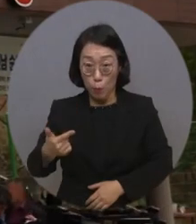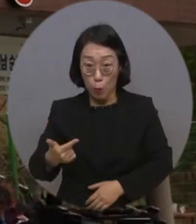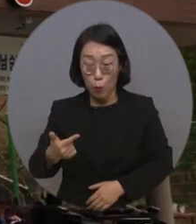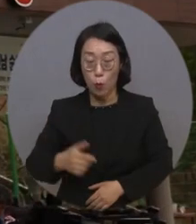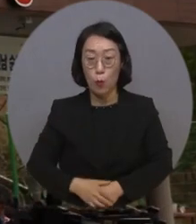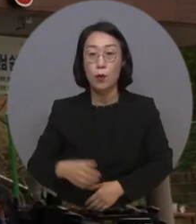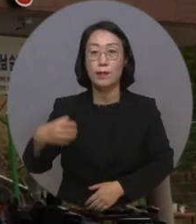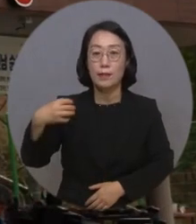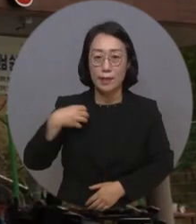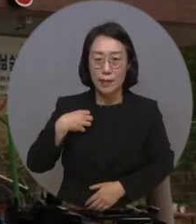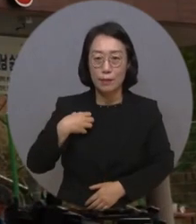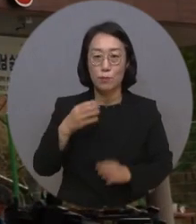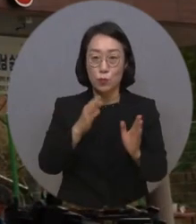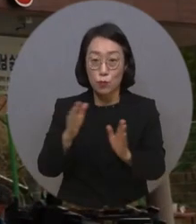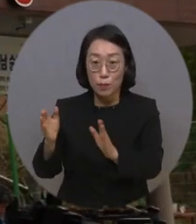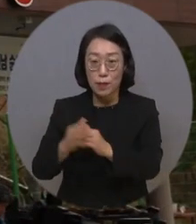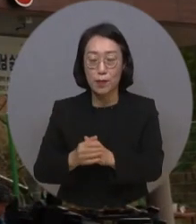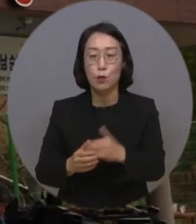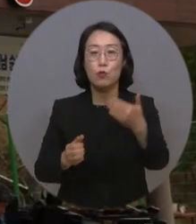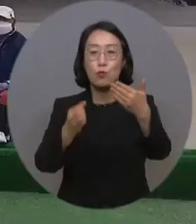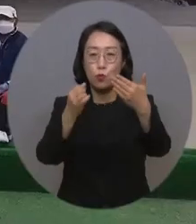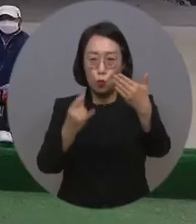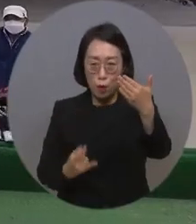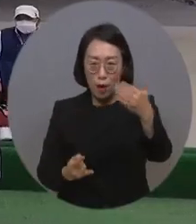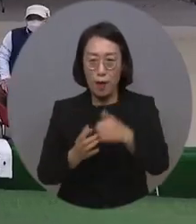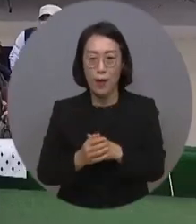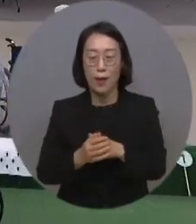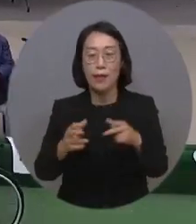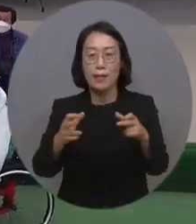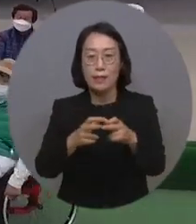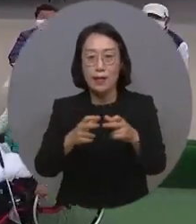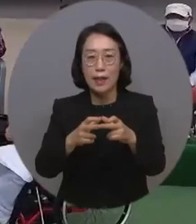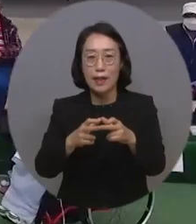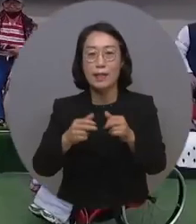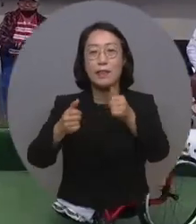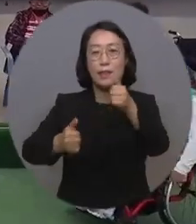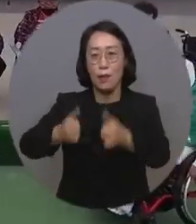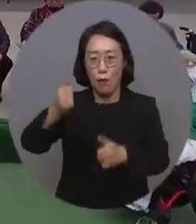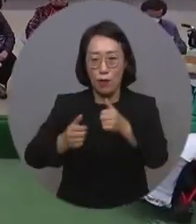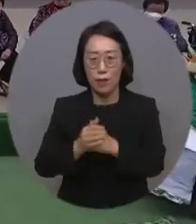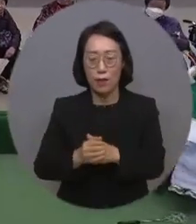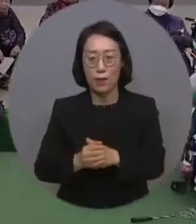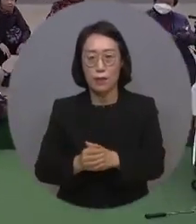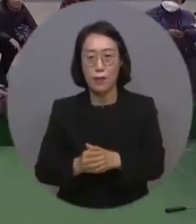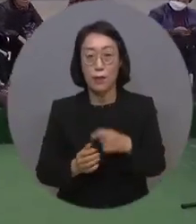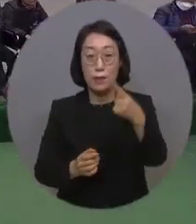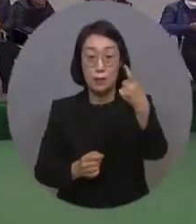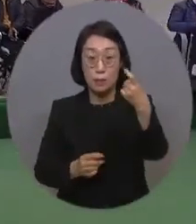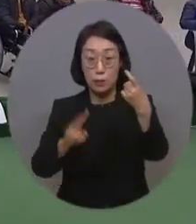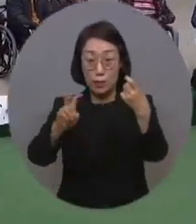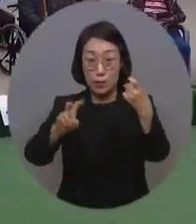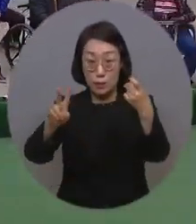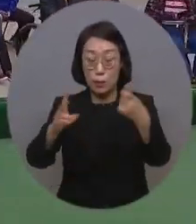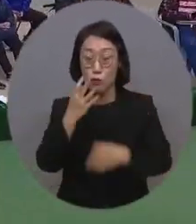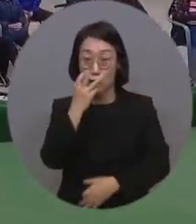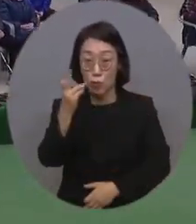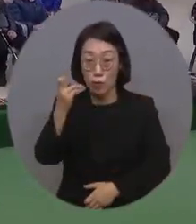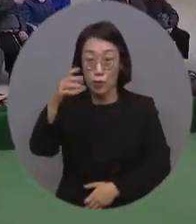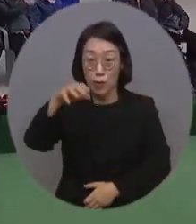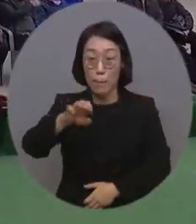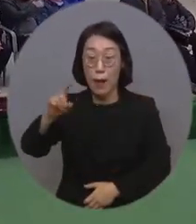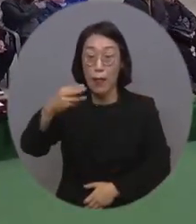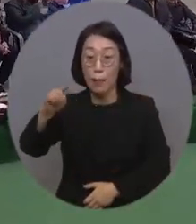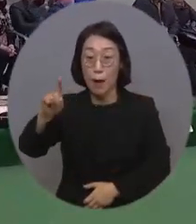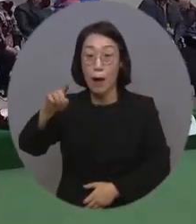은행에서 주최한 제9회 전남 동부권 장애인 론볼대회가 지난 22일 순천시